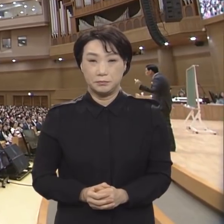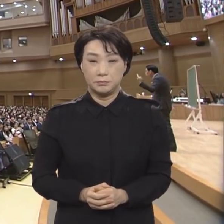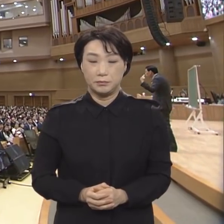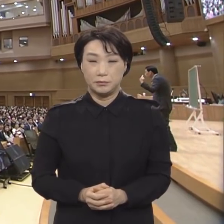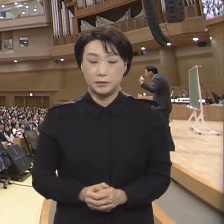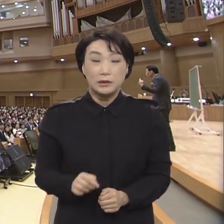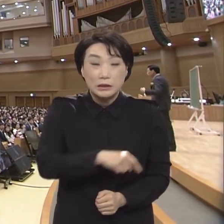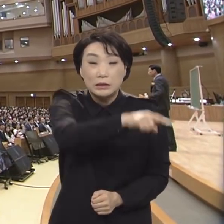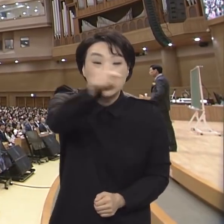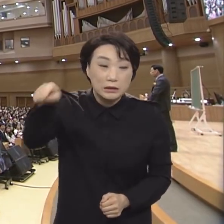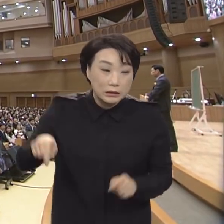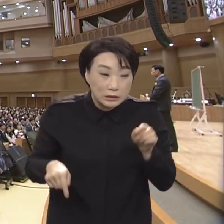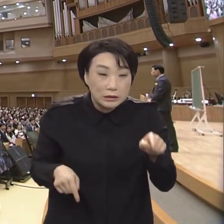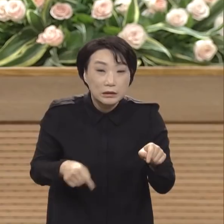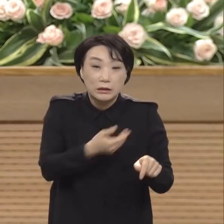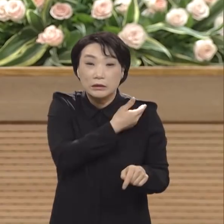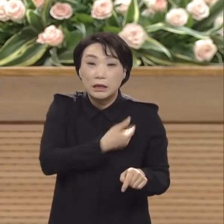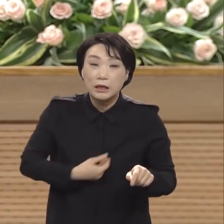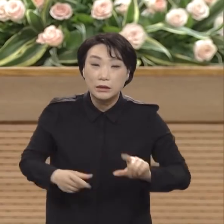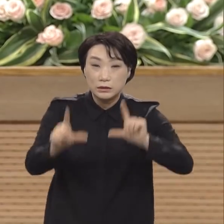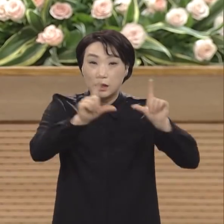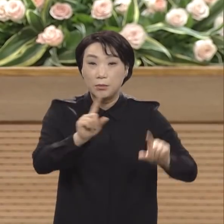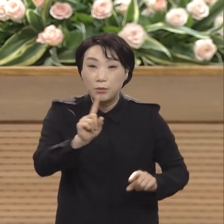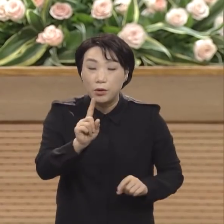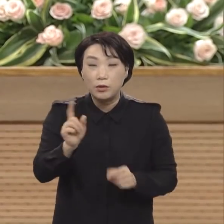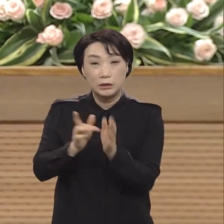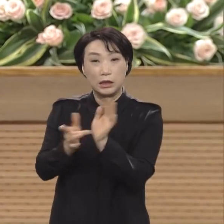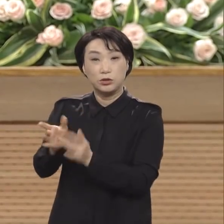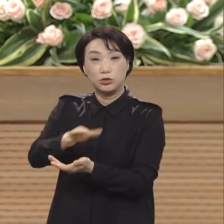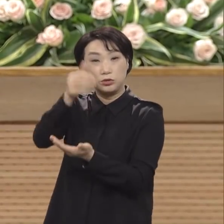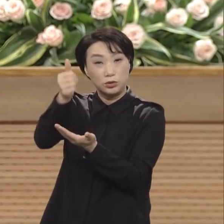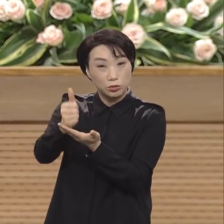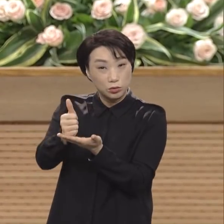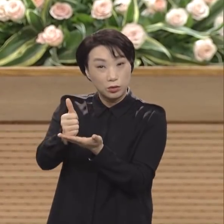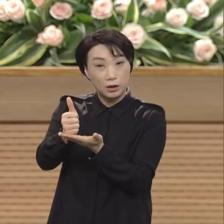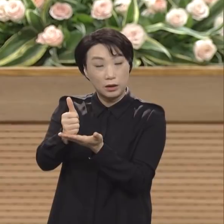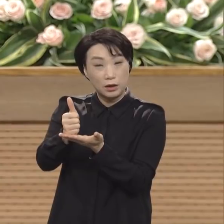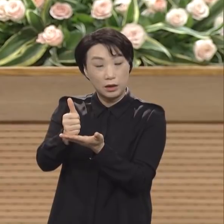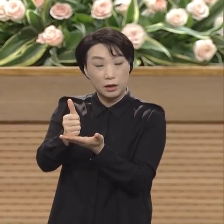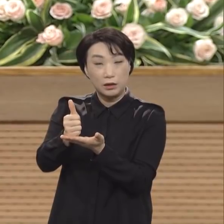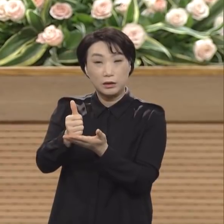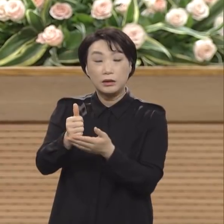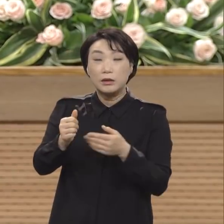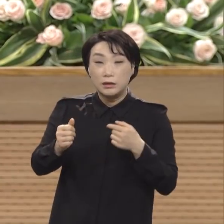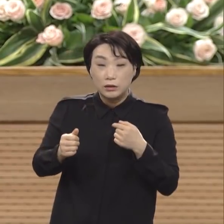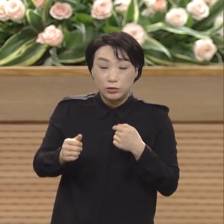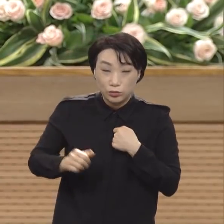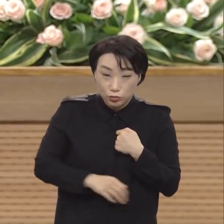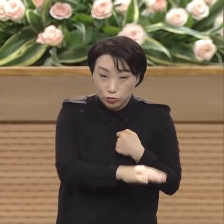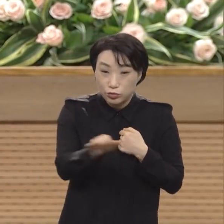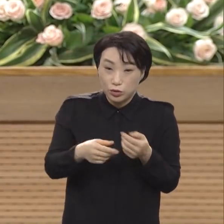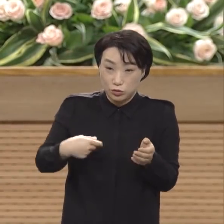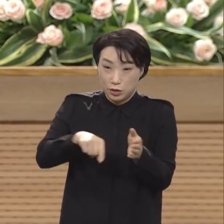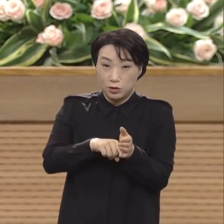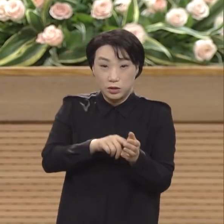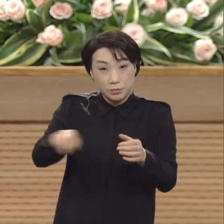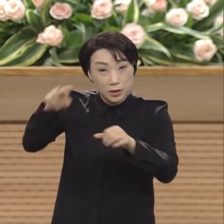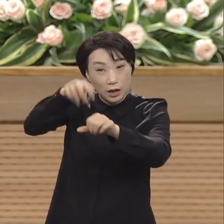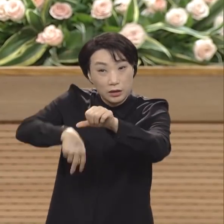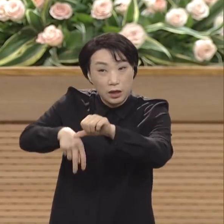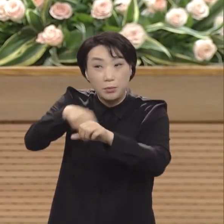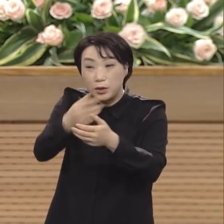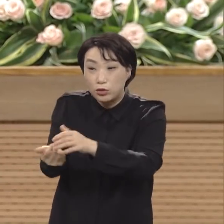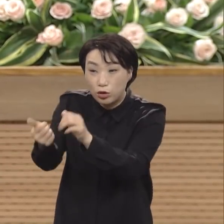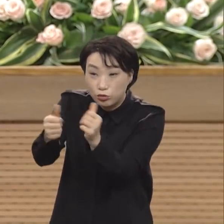그들 속에는 예수 그리스도가 자기들을 향해서 죽어주신